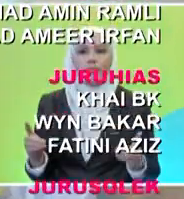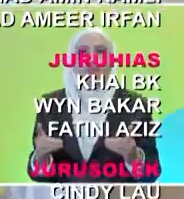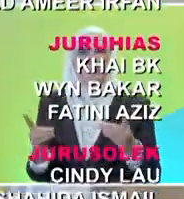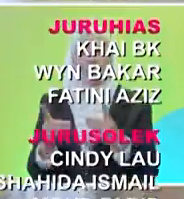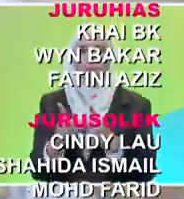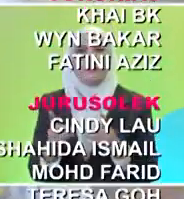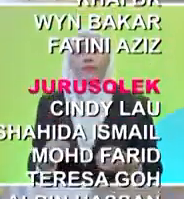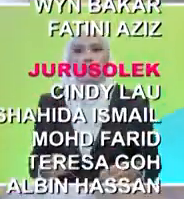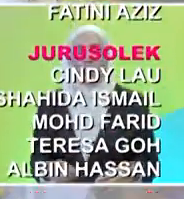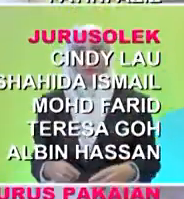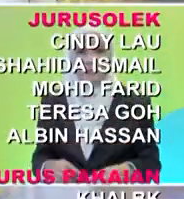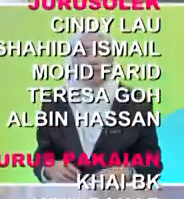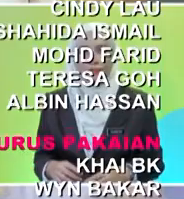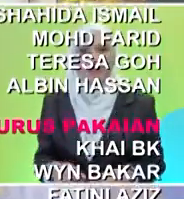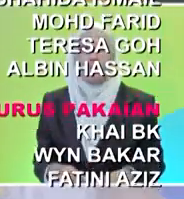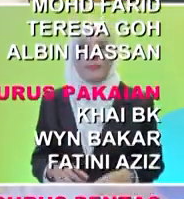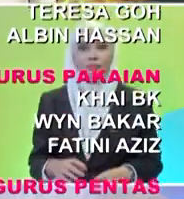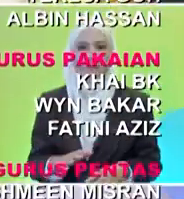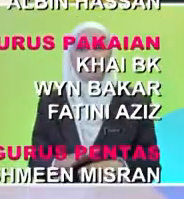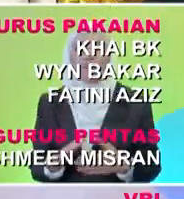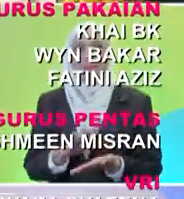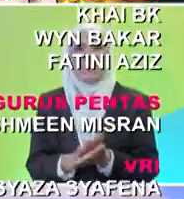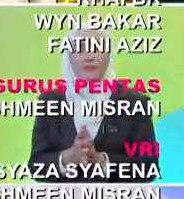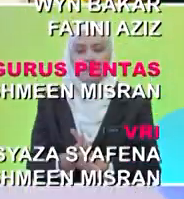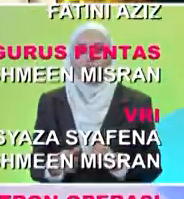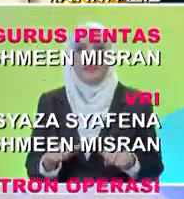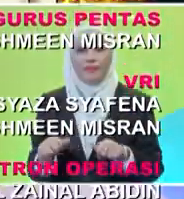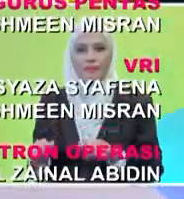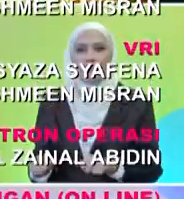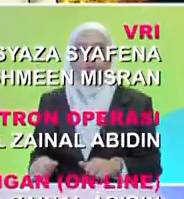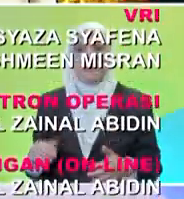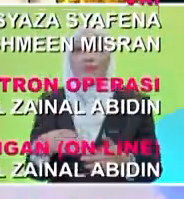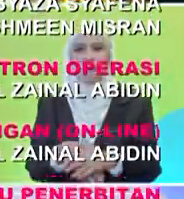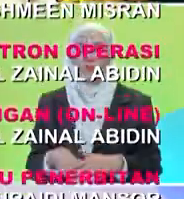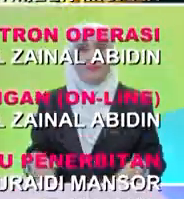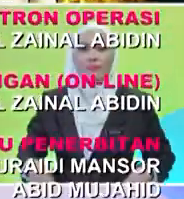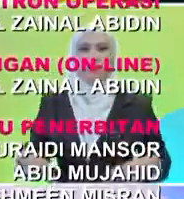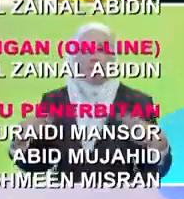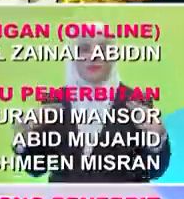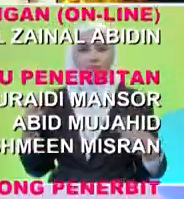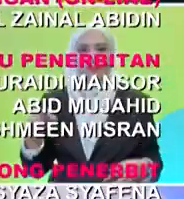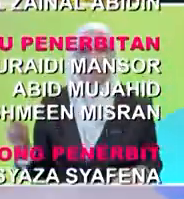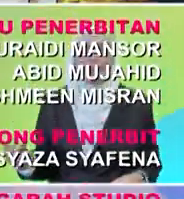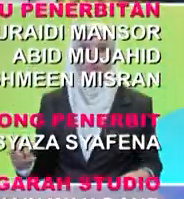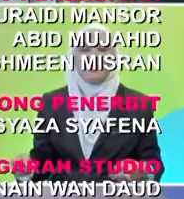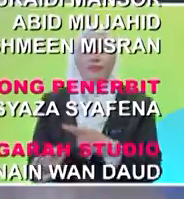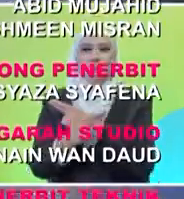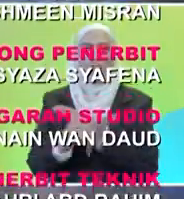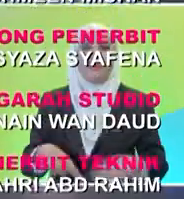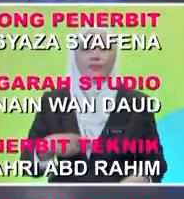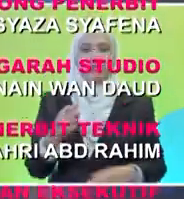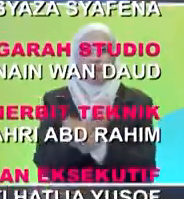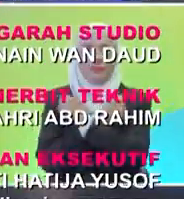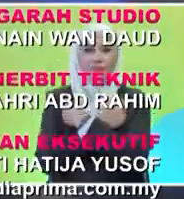dilupakan budaya bangsa jadikan amalan dalam kehidupan Rasa Sayange